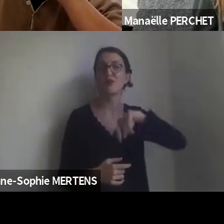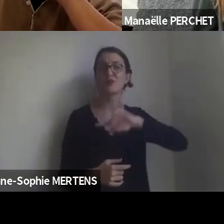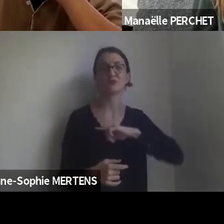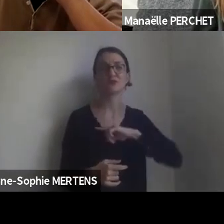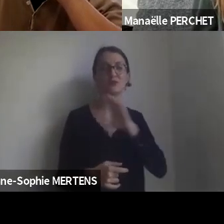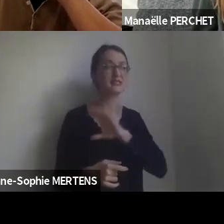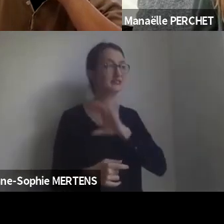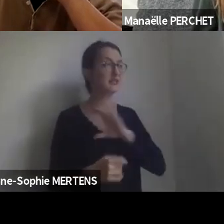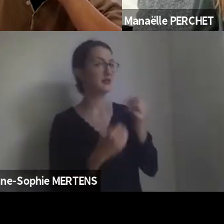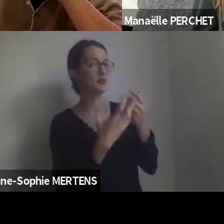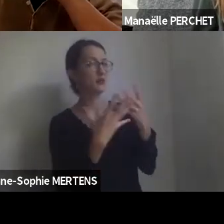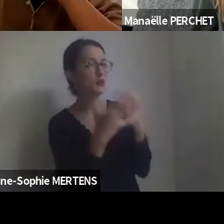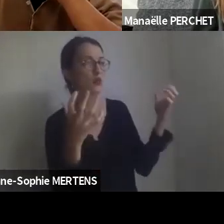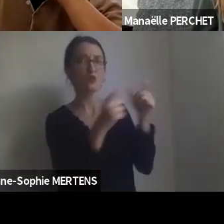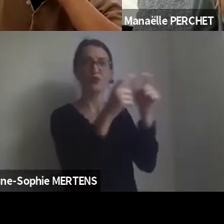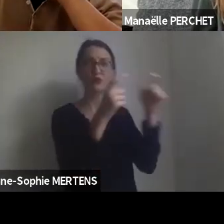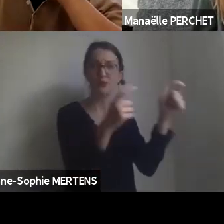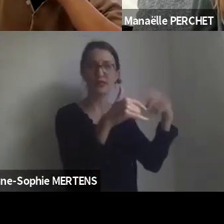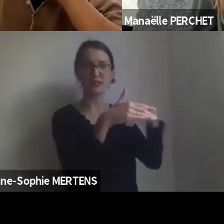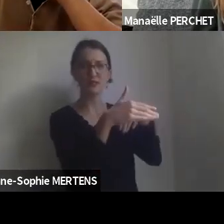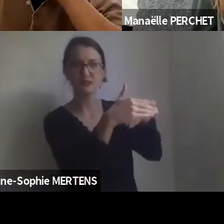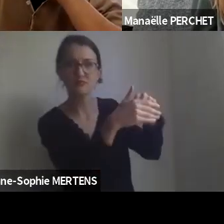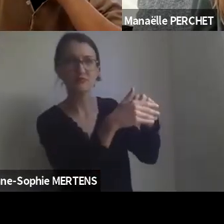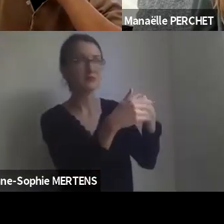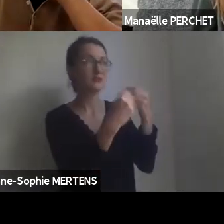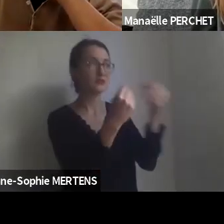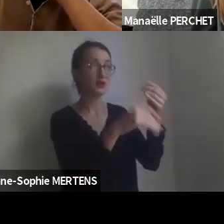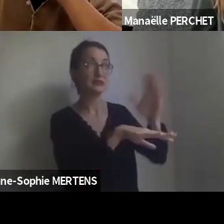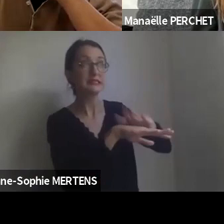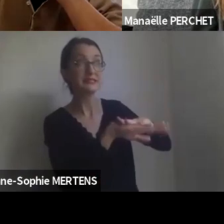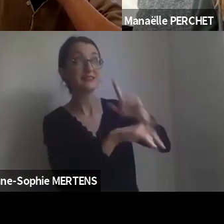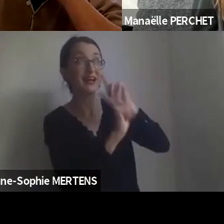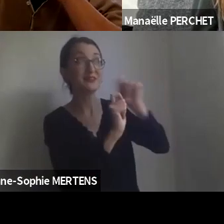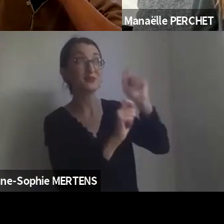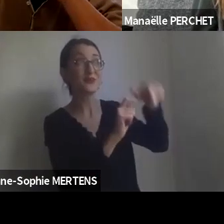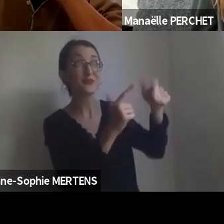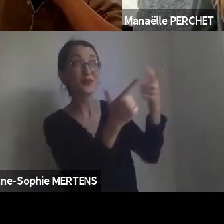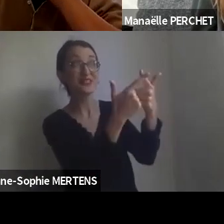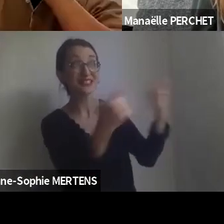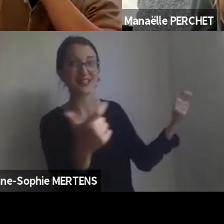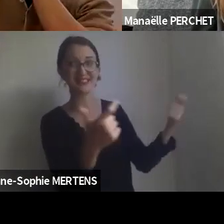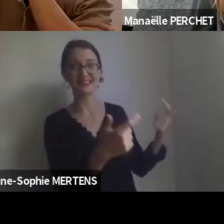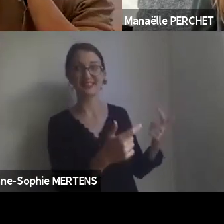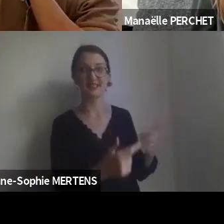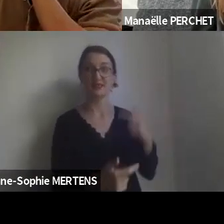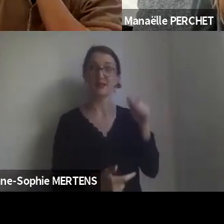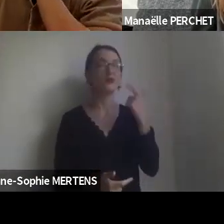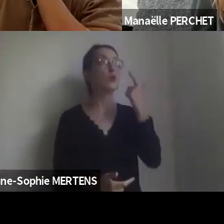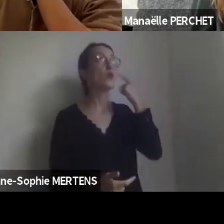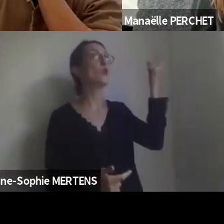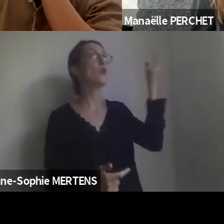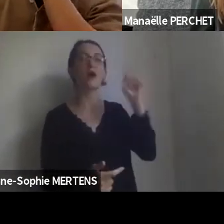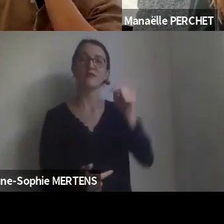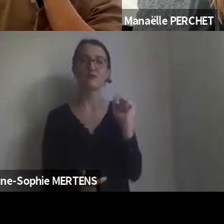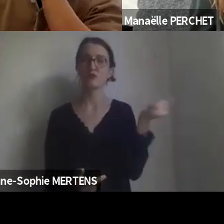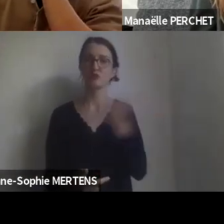des grosses entreprises, c'est d'amener cette prise de conscience qu'il ne s'agit pas d'être tous normés,